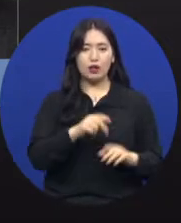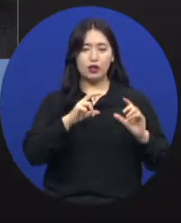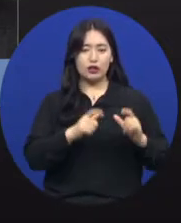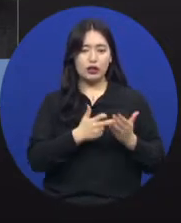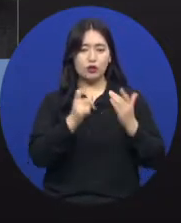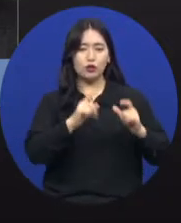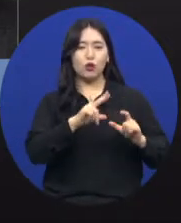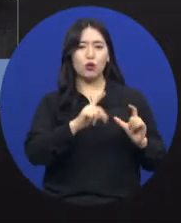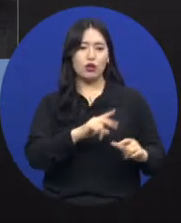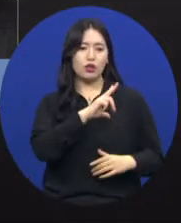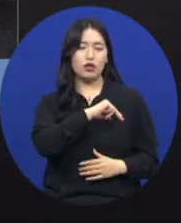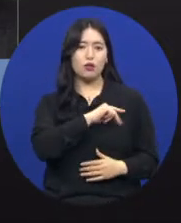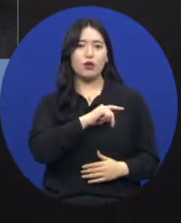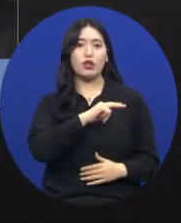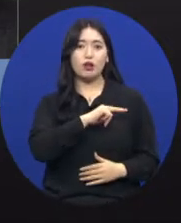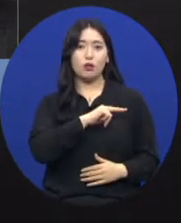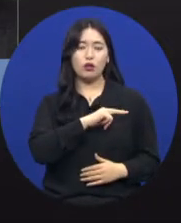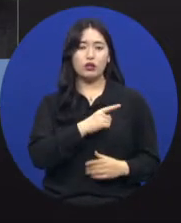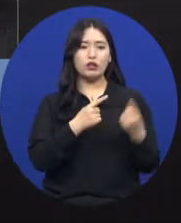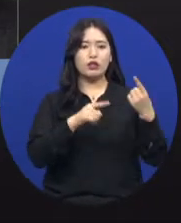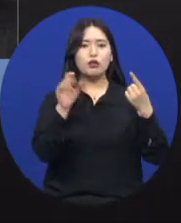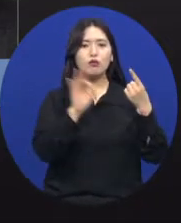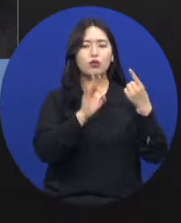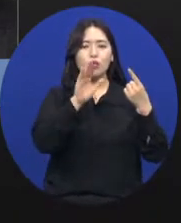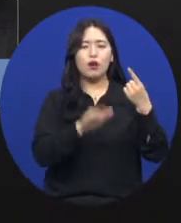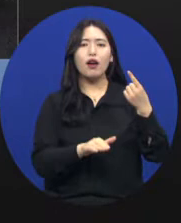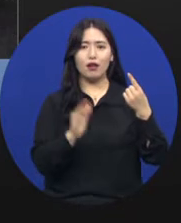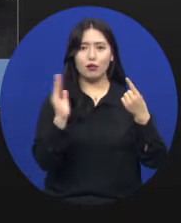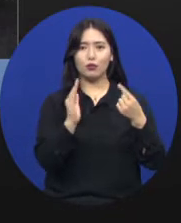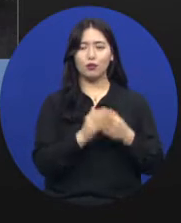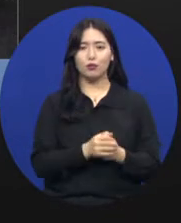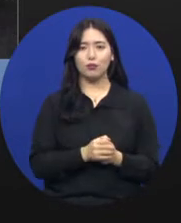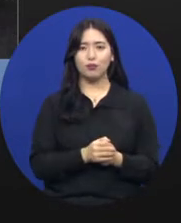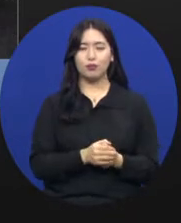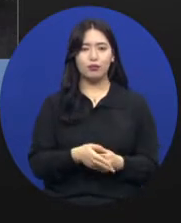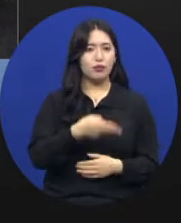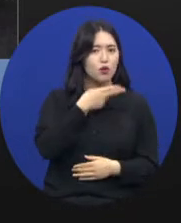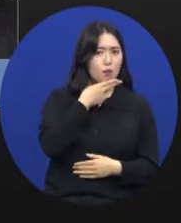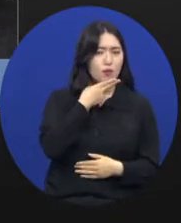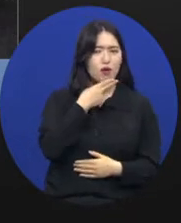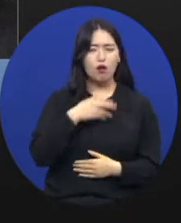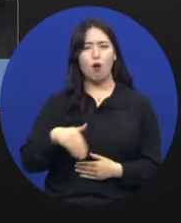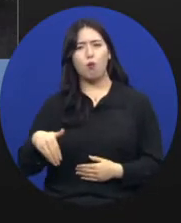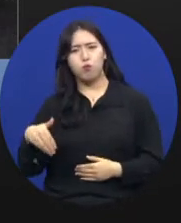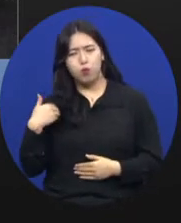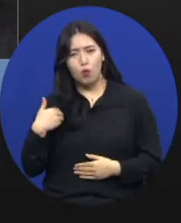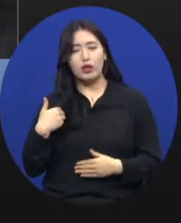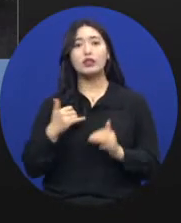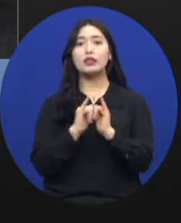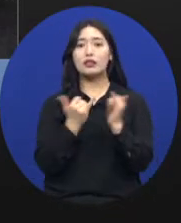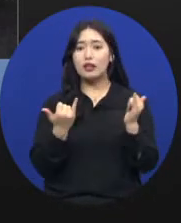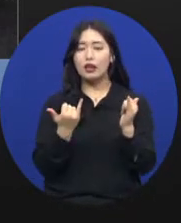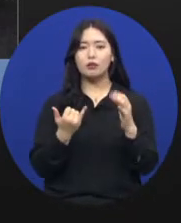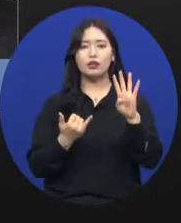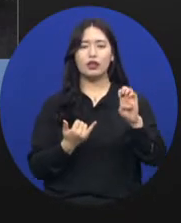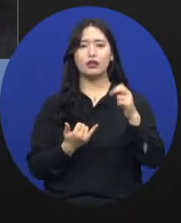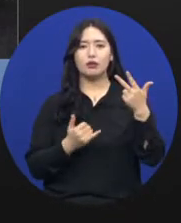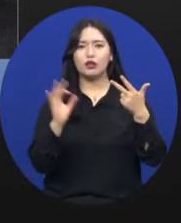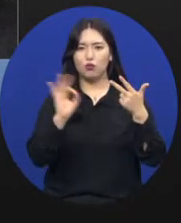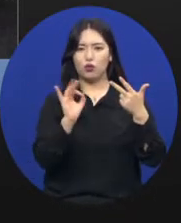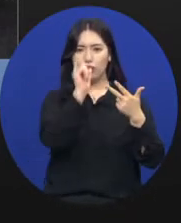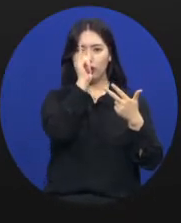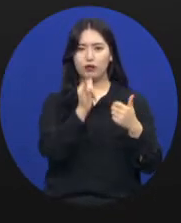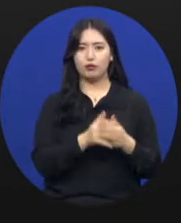의원 은 1% 때 아래의 머물렀습니다 없다거나 모르겠다는 캐도 유보 층은 40 키퍼 cm